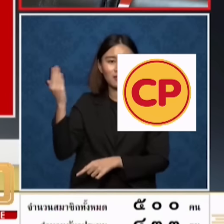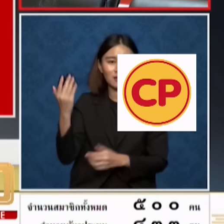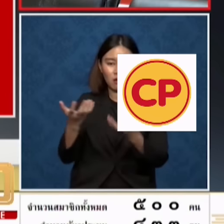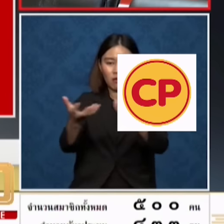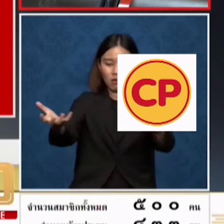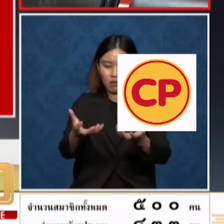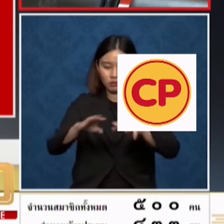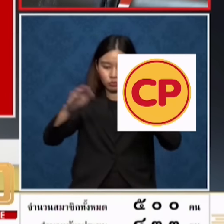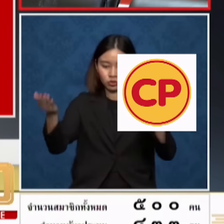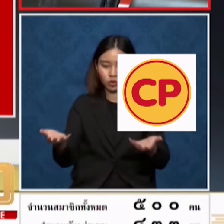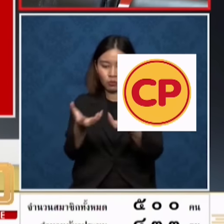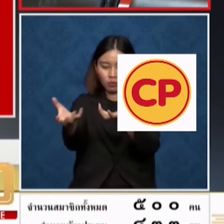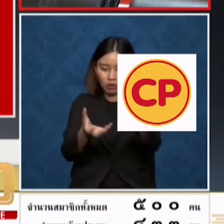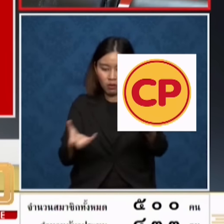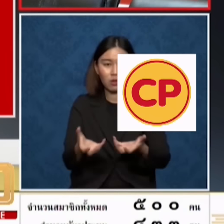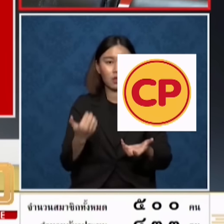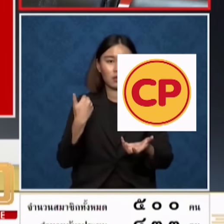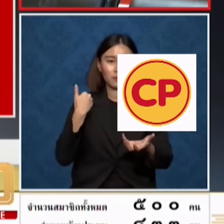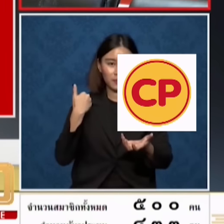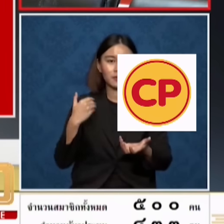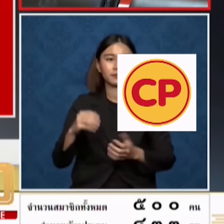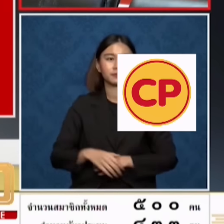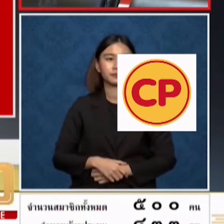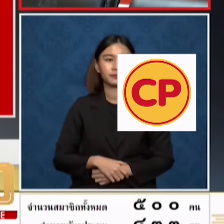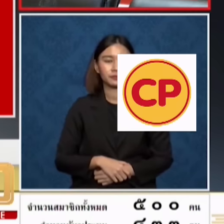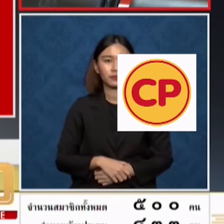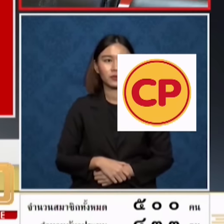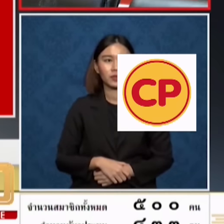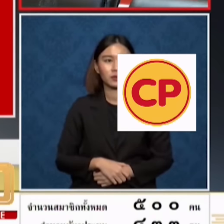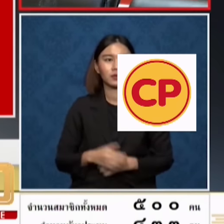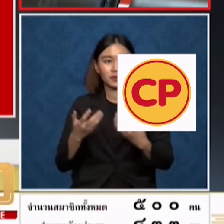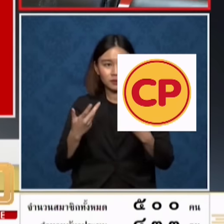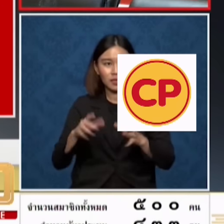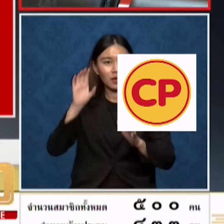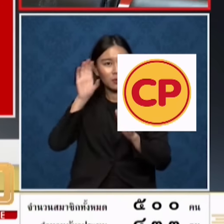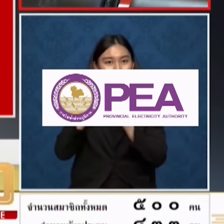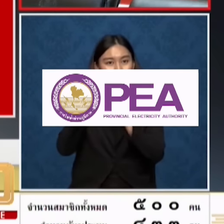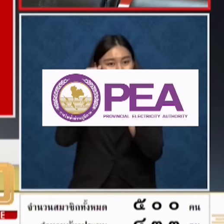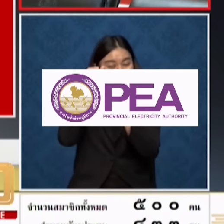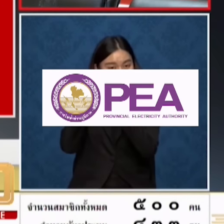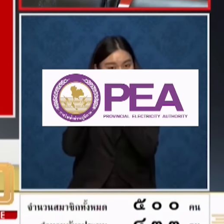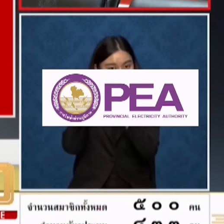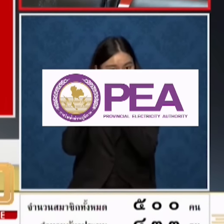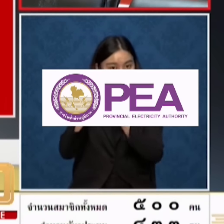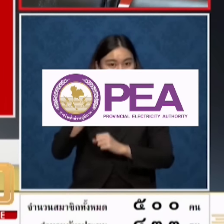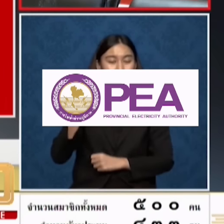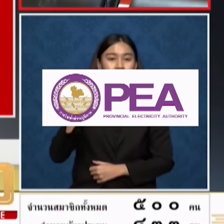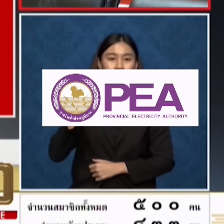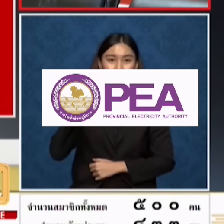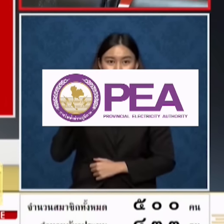ยู่เต็มโต๊ะภาพต่อไปครับแล้วก็จะเป็นภาพจับอย่างเงี้ยที่ว่าจ